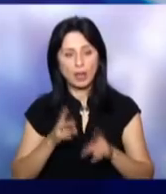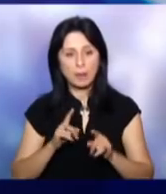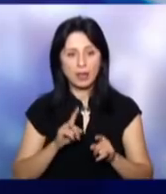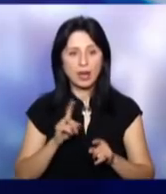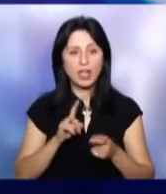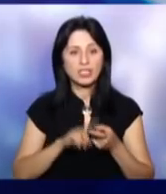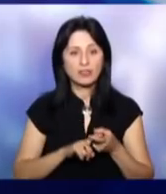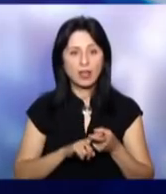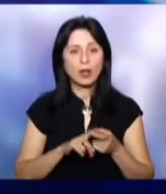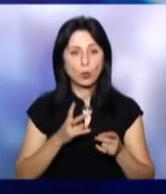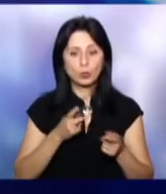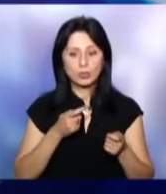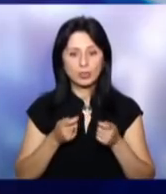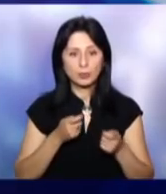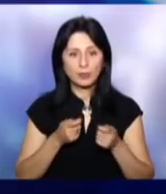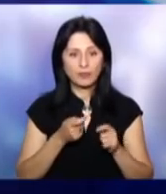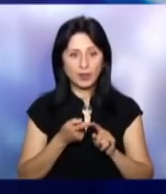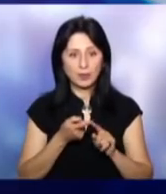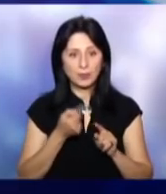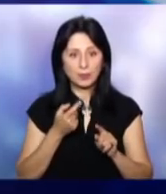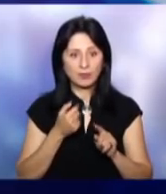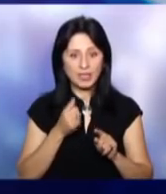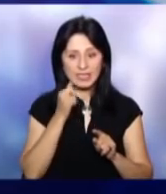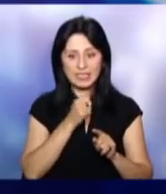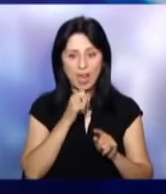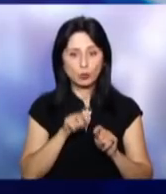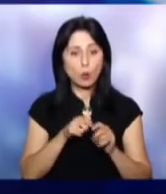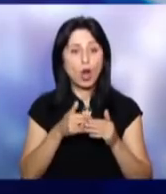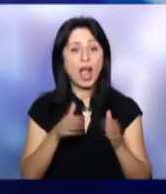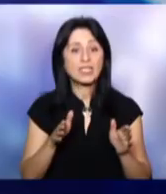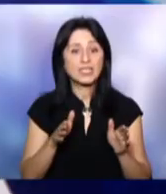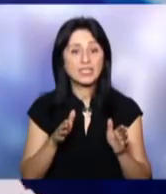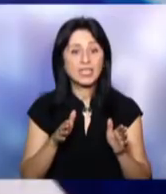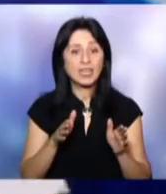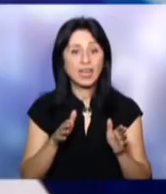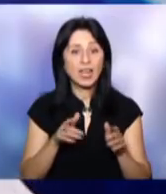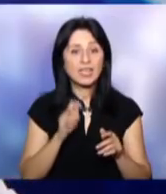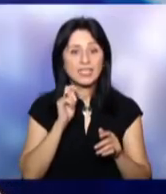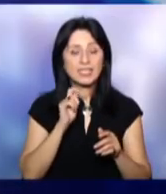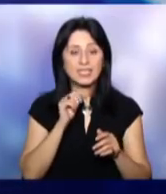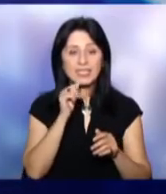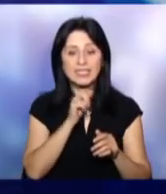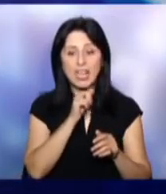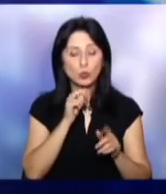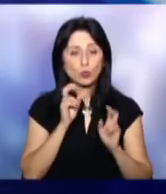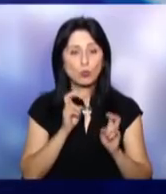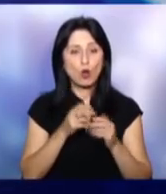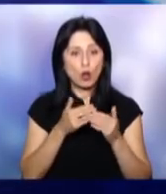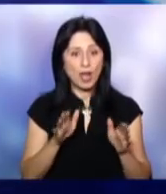რას უკავშირდება, რა თქმა უნდა ის რაც ამოხსნილია, საიდუმლო გახსნილია, იმიტომ რომ ეს ხომ საიდუმლო განგაშია, ასე